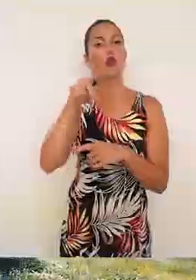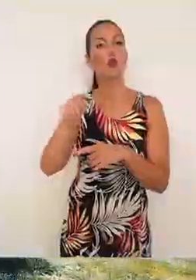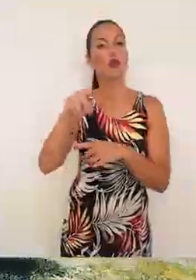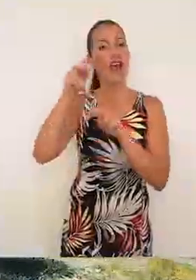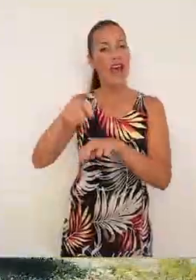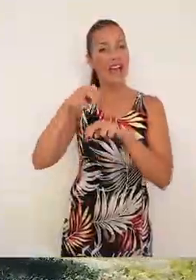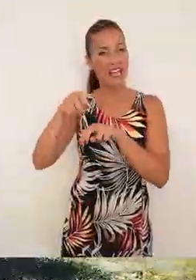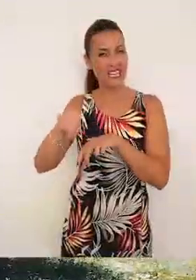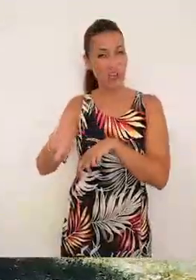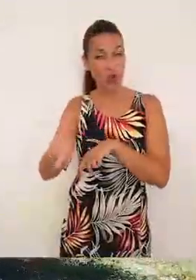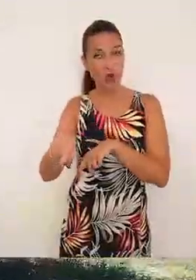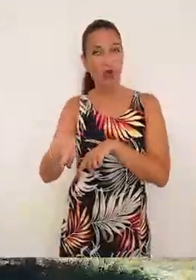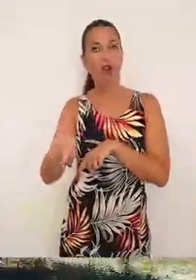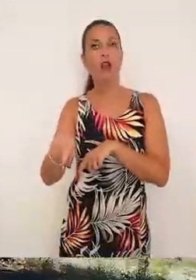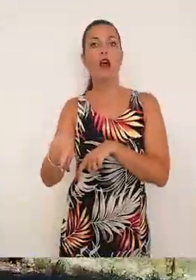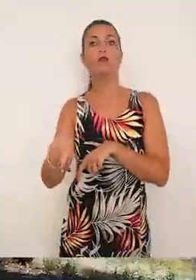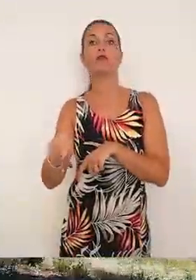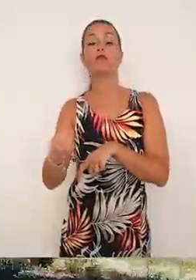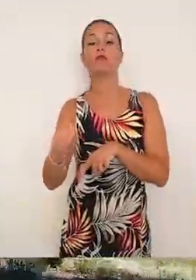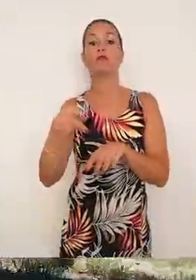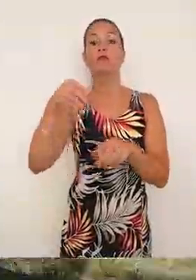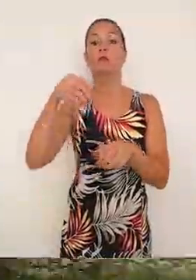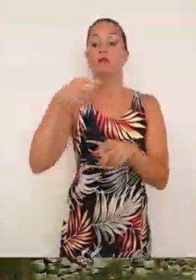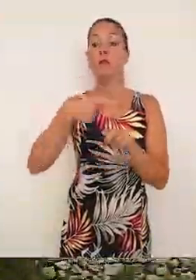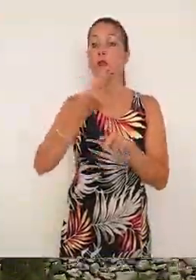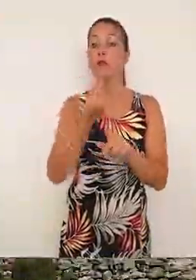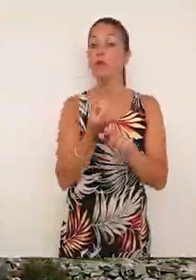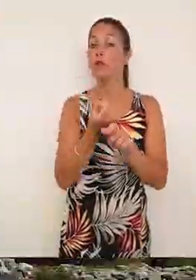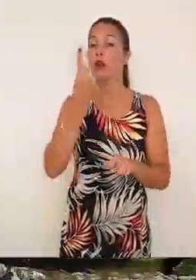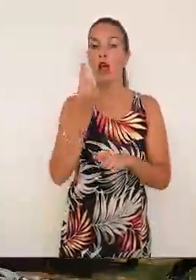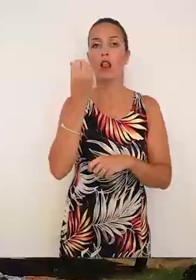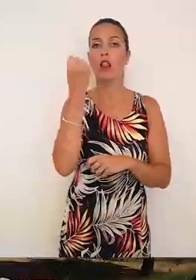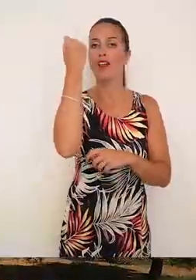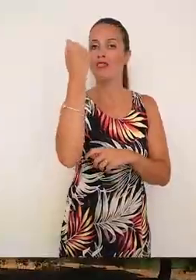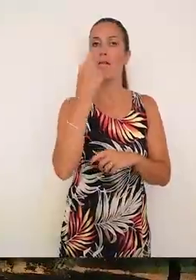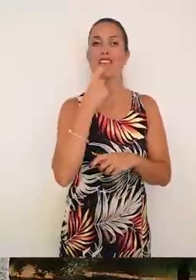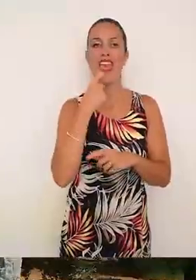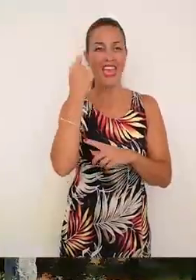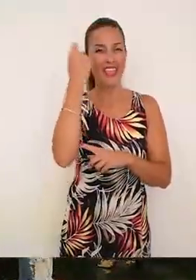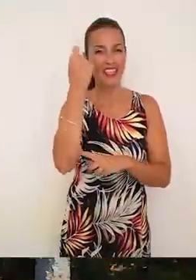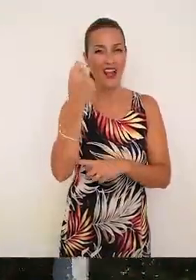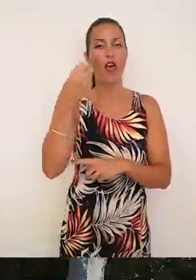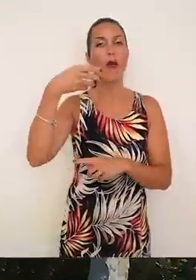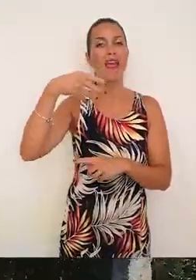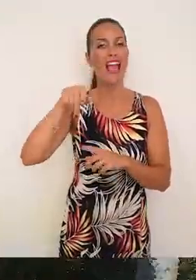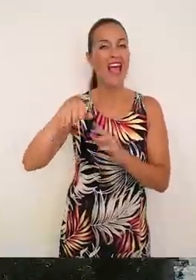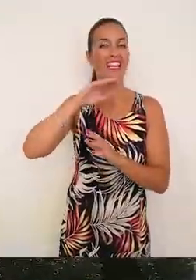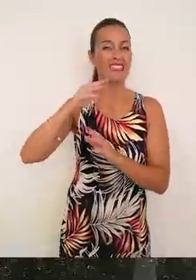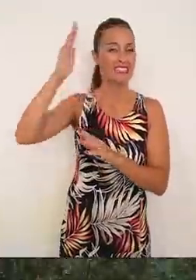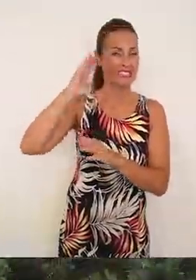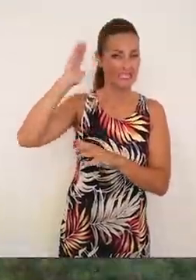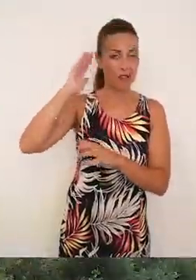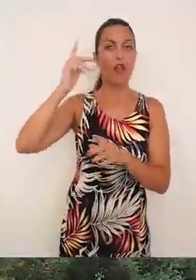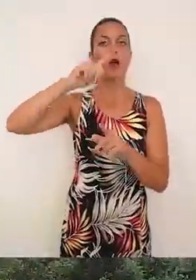vocazione olearia locale. L'antichità del territorio è risaltata dalla presenza di importanti elementi megalitici e